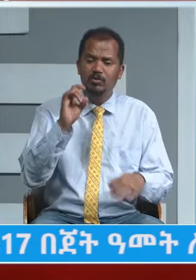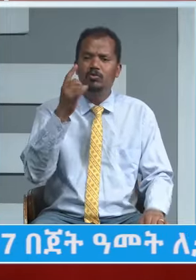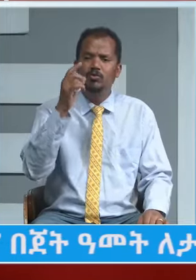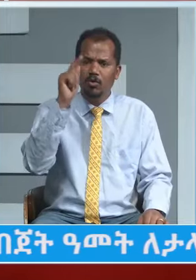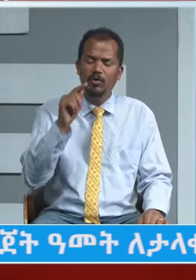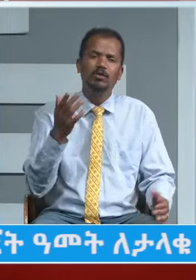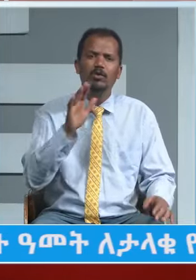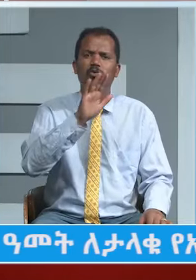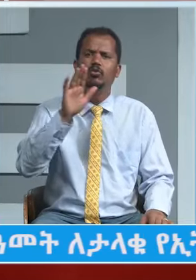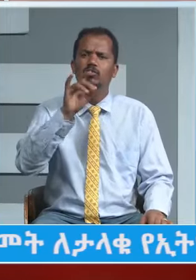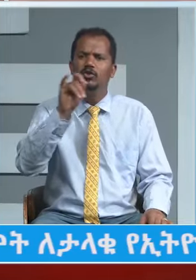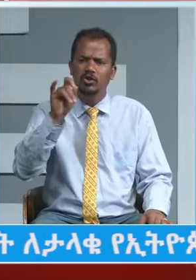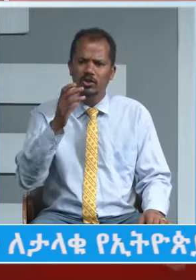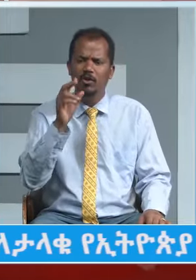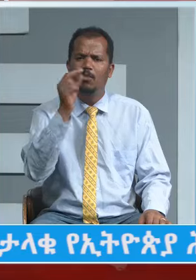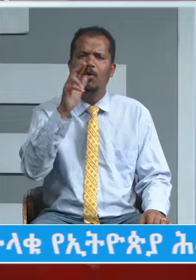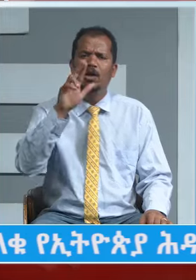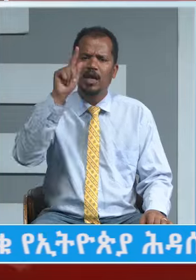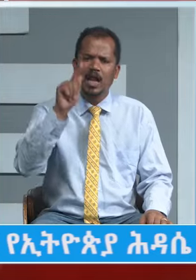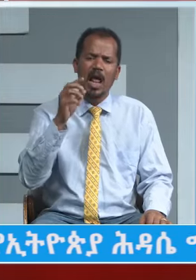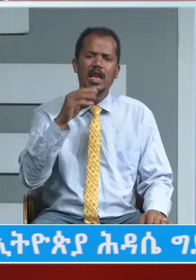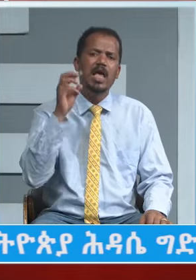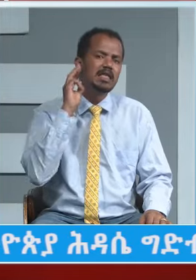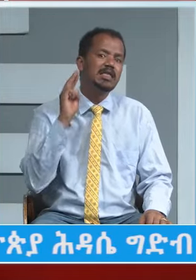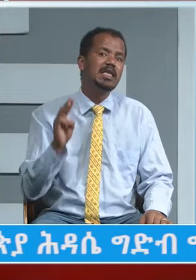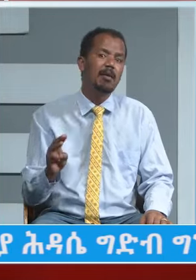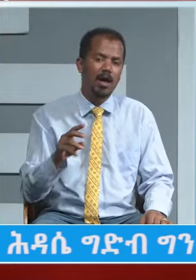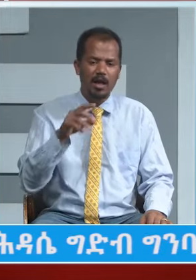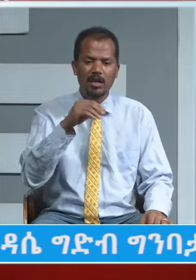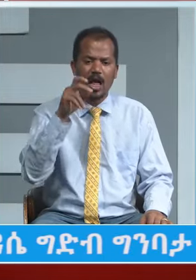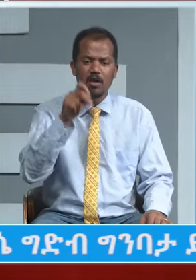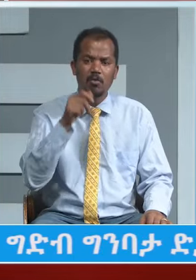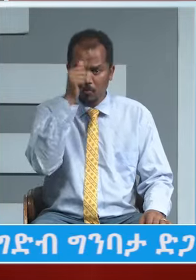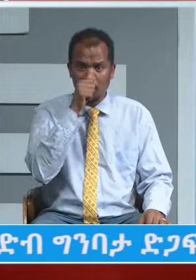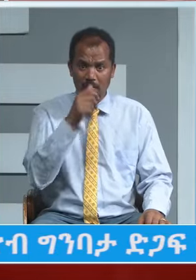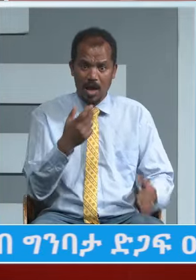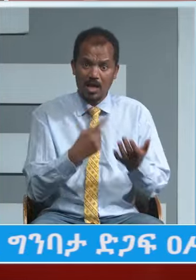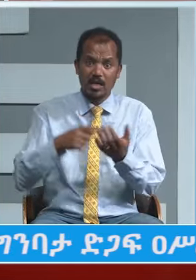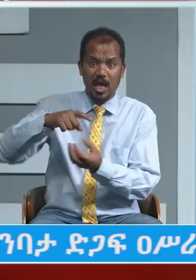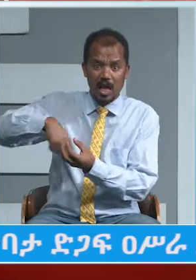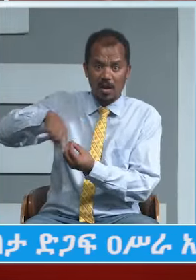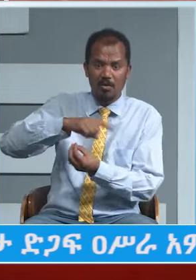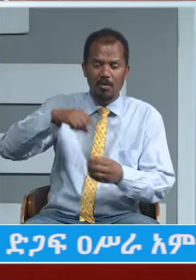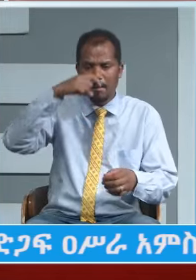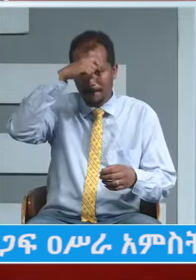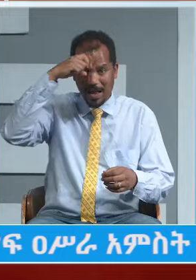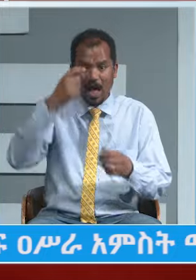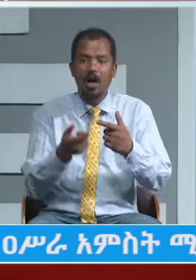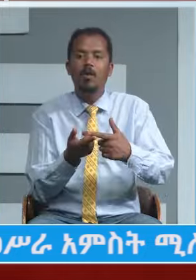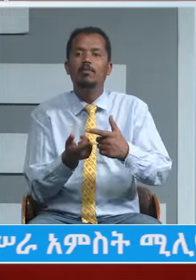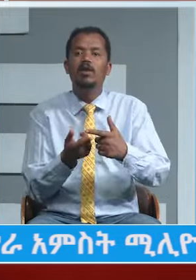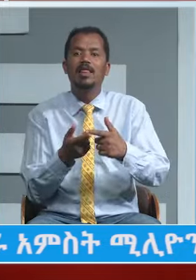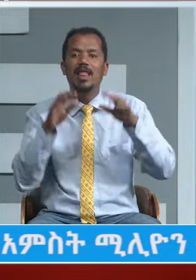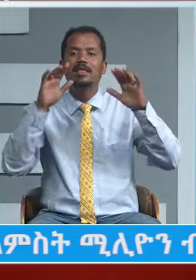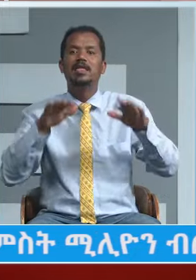ክፍል ዞኖች፣ የጉጂ ዞኖች፣ የቡረና ዞኖች፣ የሲዳማ ክልል ዞኖች እና የደቡብ ኢትዮጵያ ክልል ዞኖች፣ ለእነዚህ አካባቢዎች በጋ